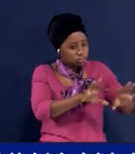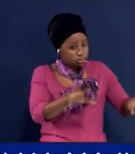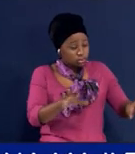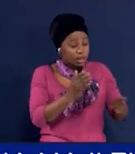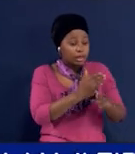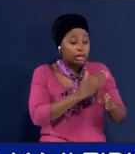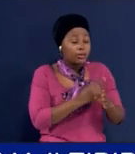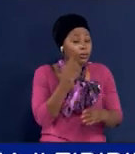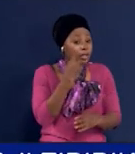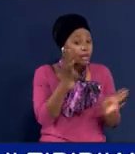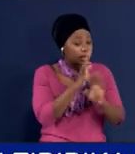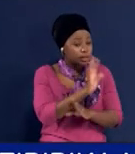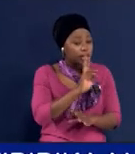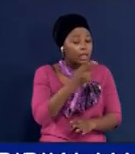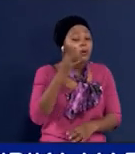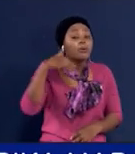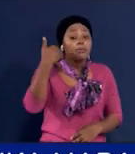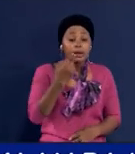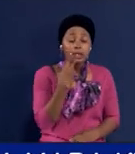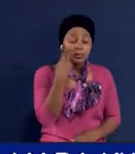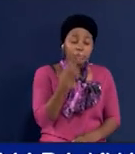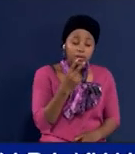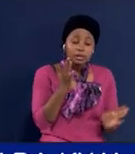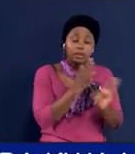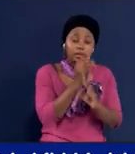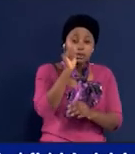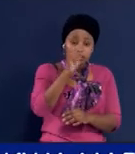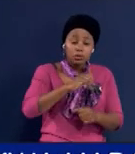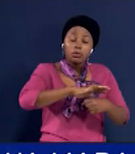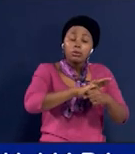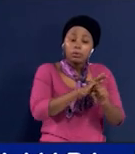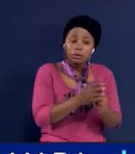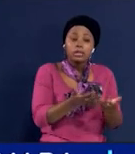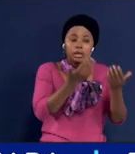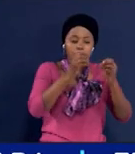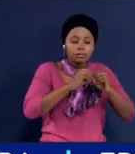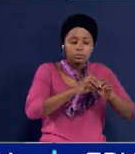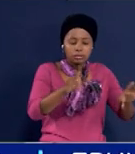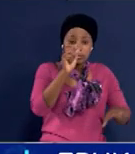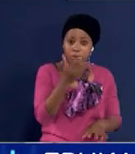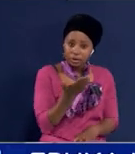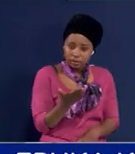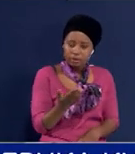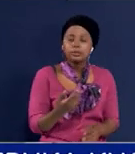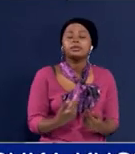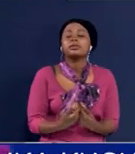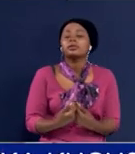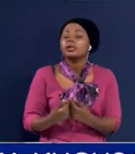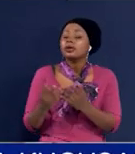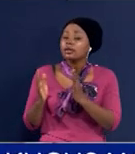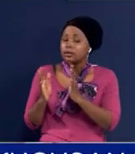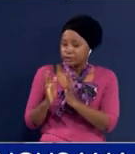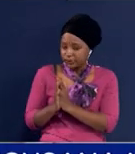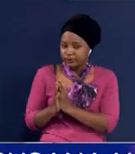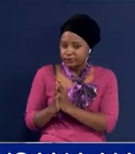kuonekana dalili zake au ni baada ya kuonesha dalili ndo korona inaweza kumambukiza mtu mwingine? Asante sana.